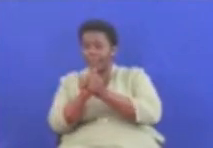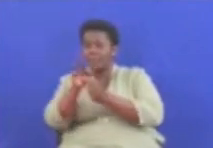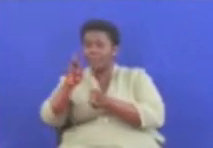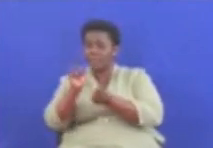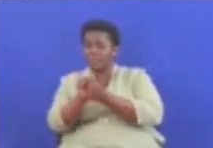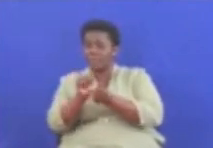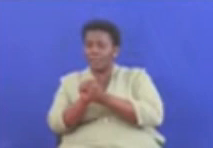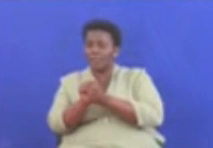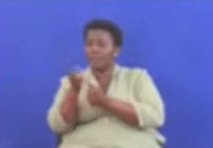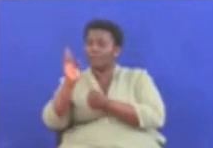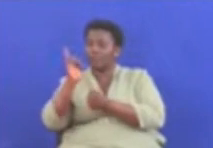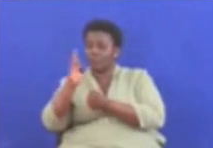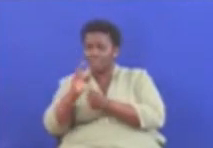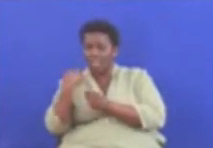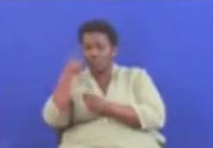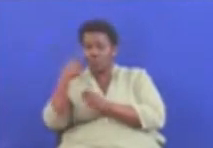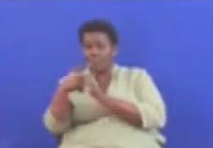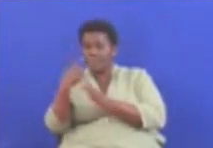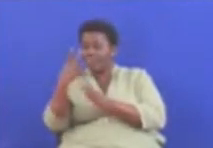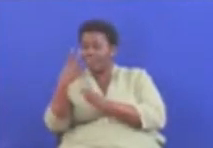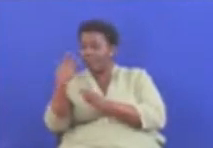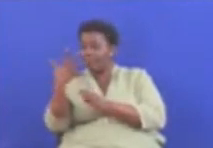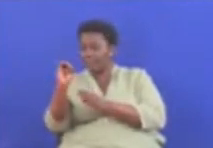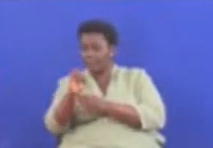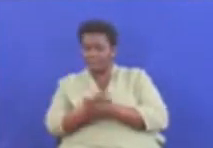rasilimali asilia sura ya 450.